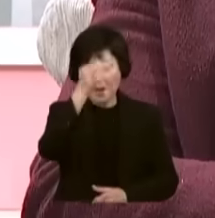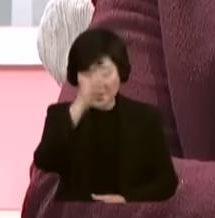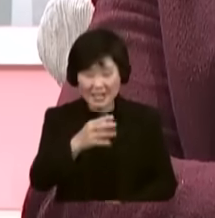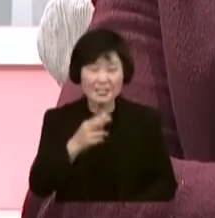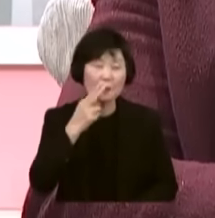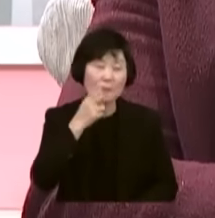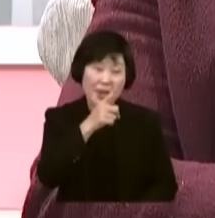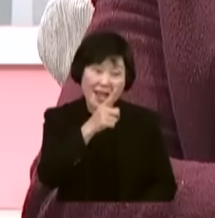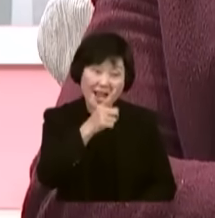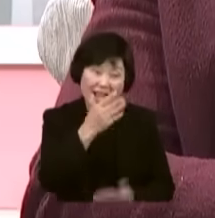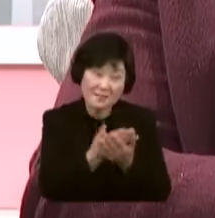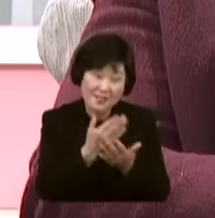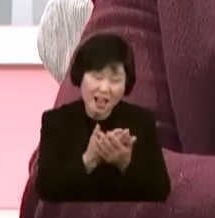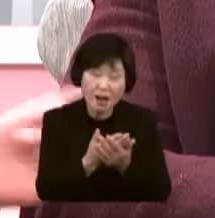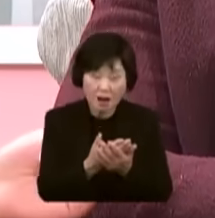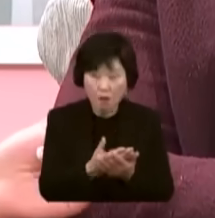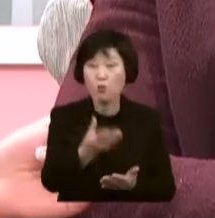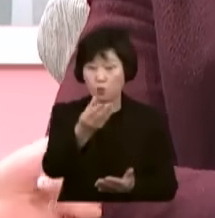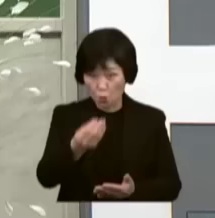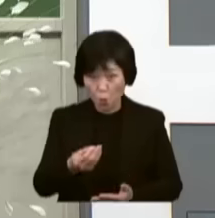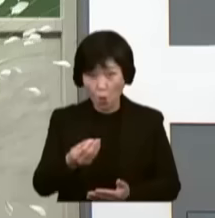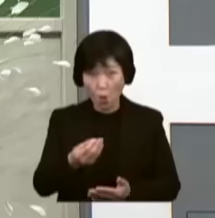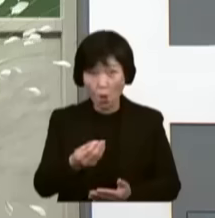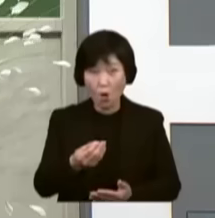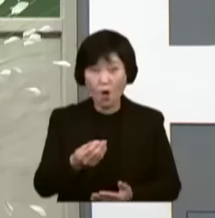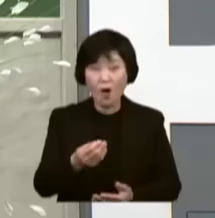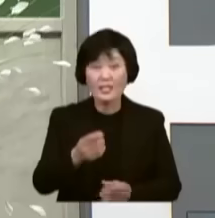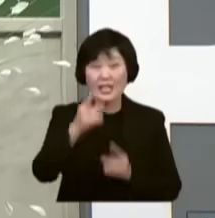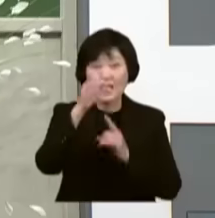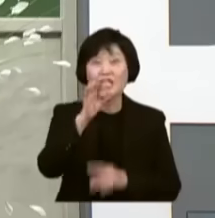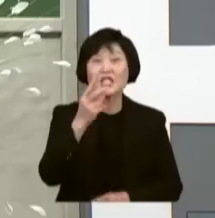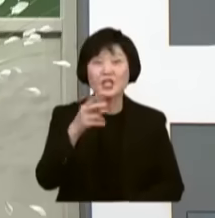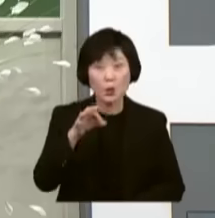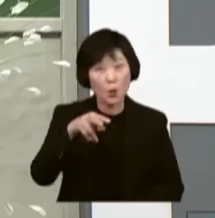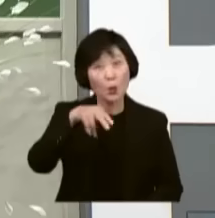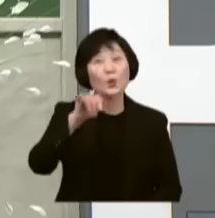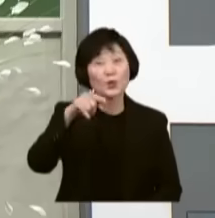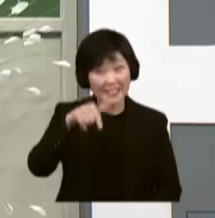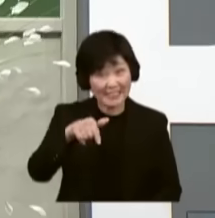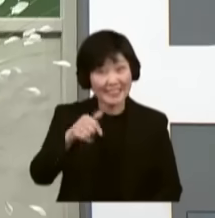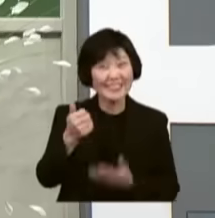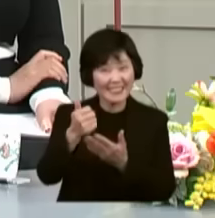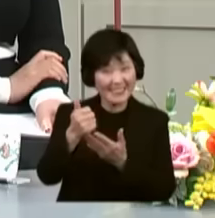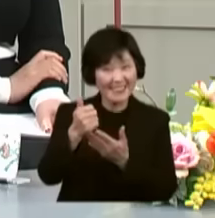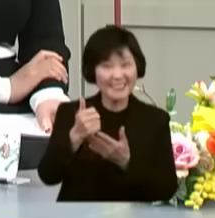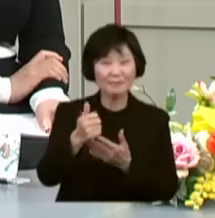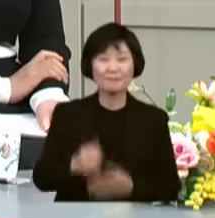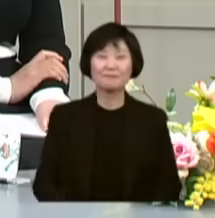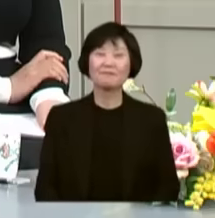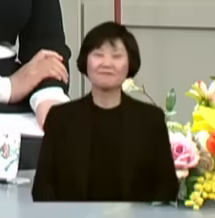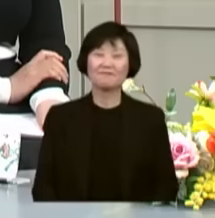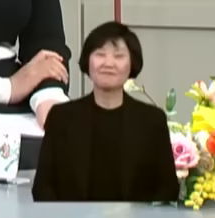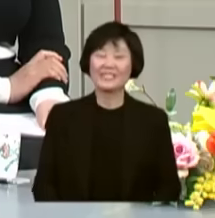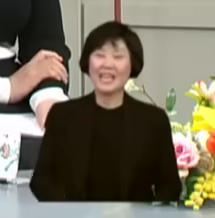빌려달라고. 그랬더니 그러세요 이러고 이제 담배를 빌려준 거예요. 그러니까 저기 이용식 씨고. 네, 이용식 씨고. 연예인이 담배 빌려달라고. 네. 우리나라 담배